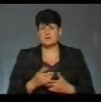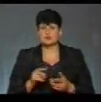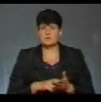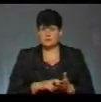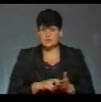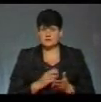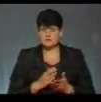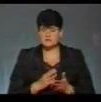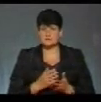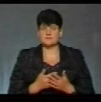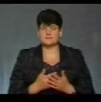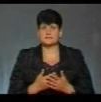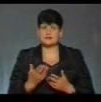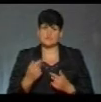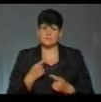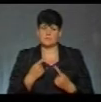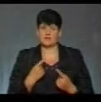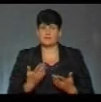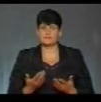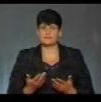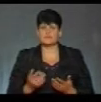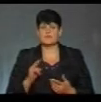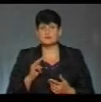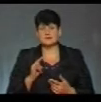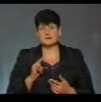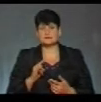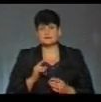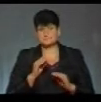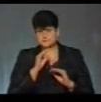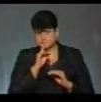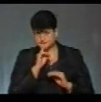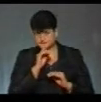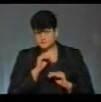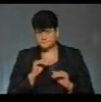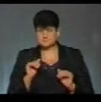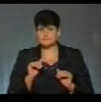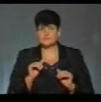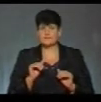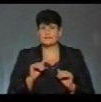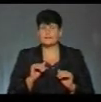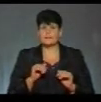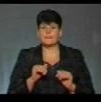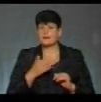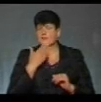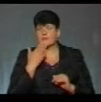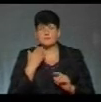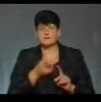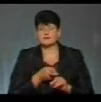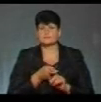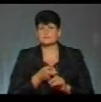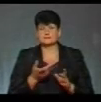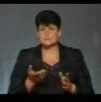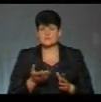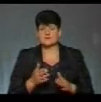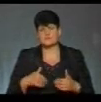боїшся чогось, давай ми це проговоримо. Якщо дитина замикається і це такий, немає контакту між